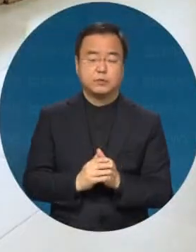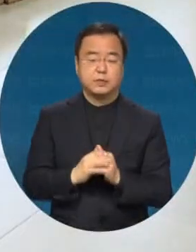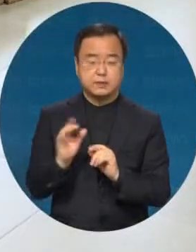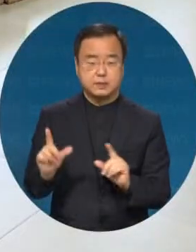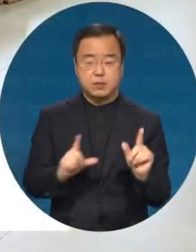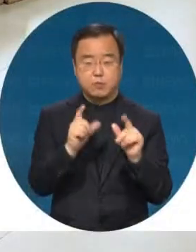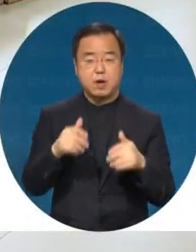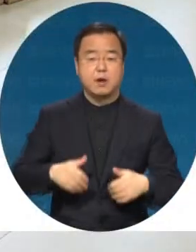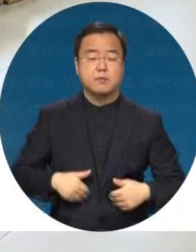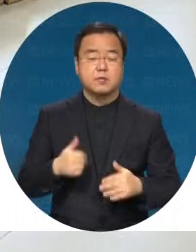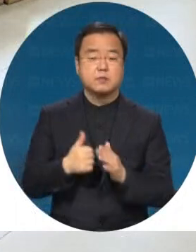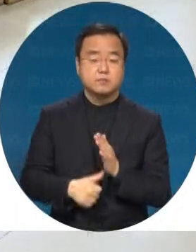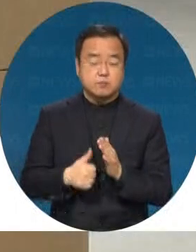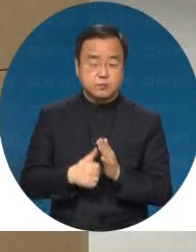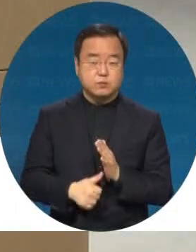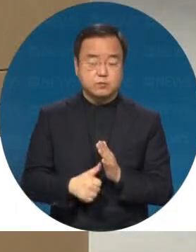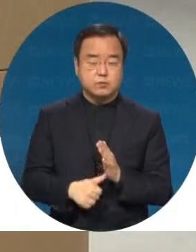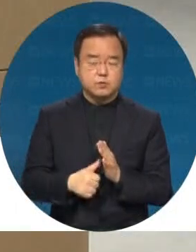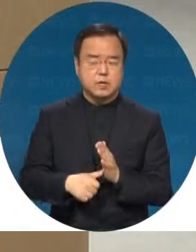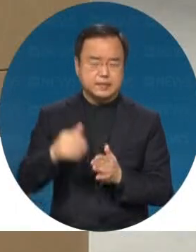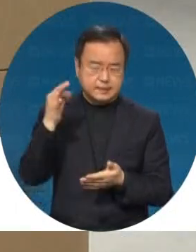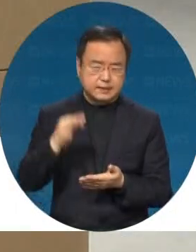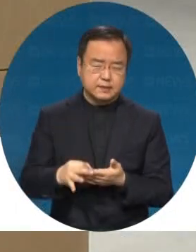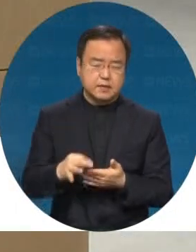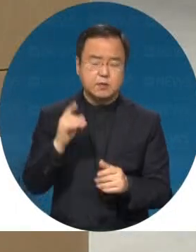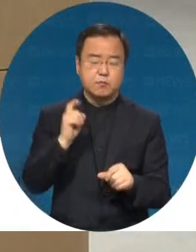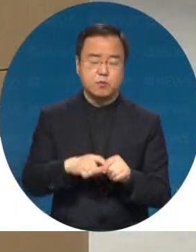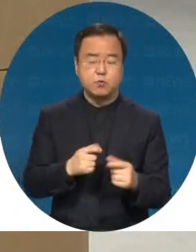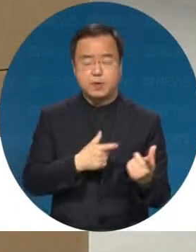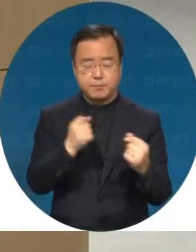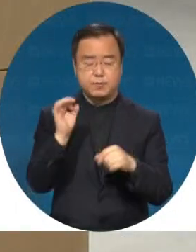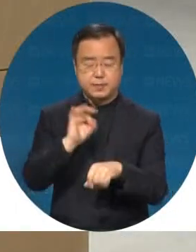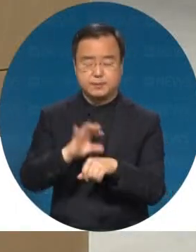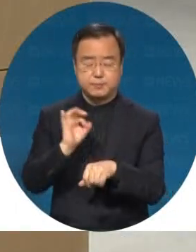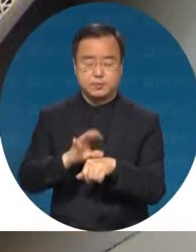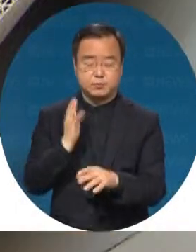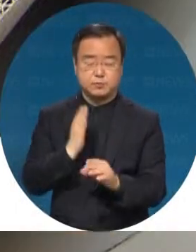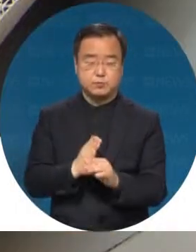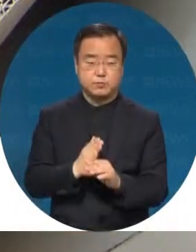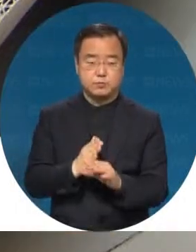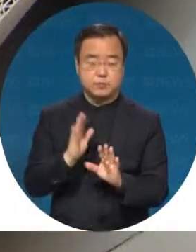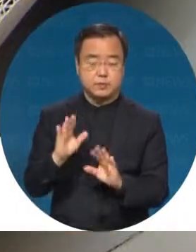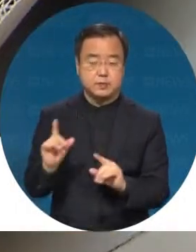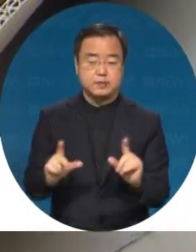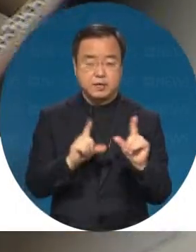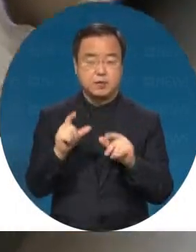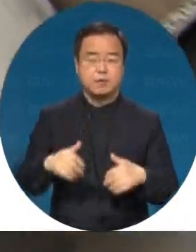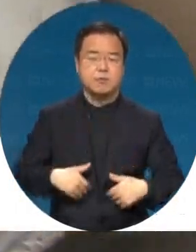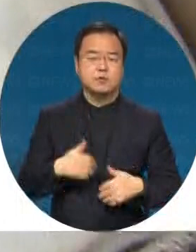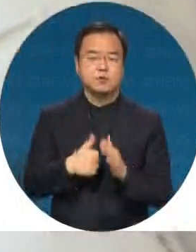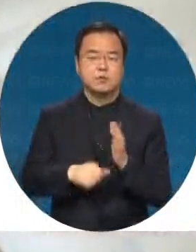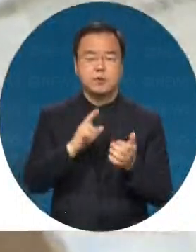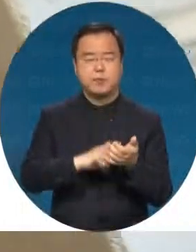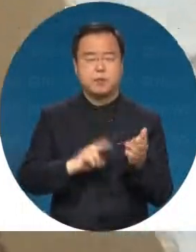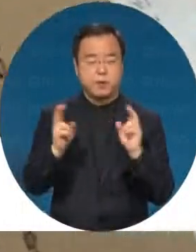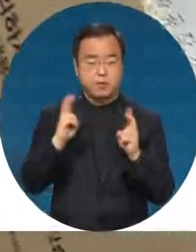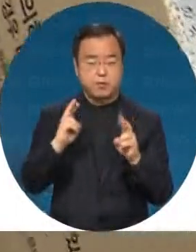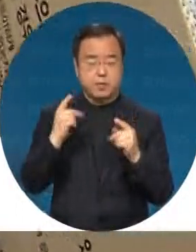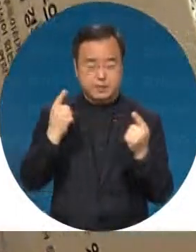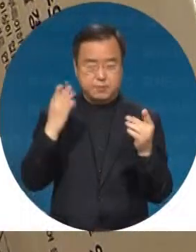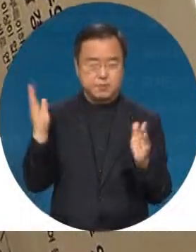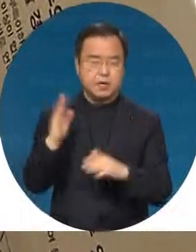저렴하게 사기 위해 공동구매까지 나섰습니다 생필품 판매기업과 대학 학생회가 협업해 지원하는